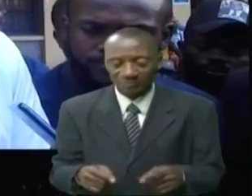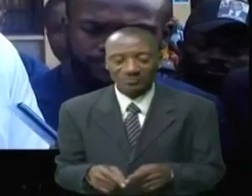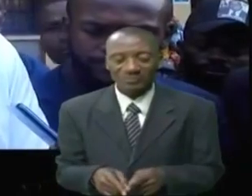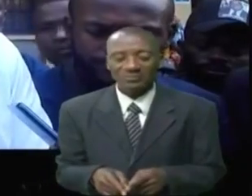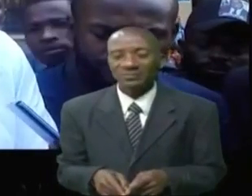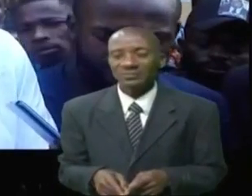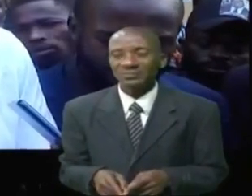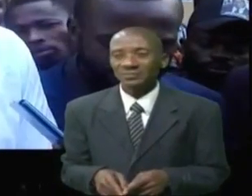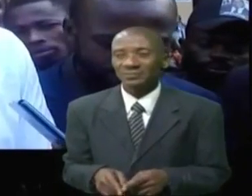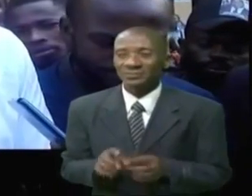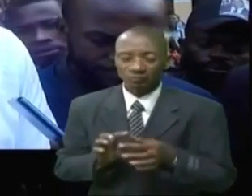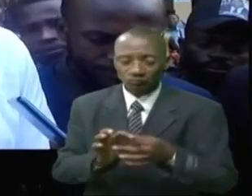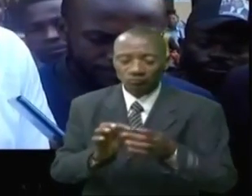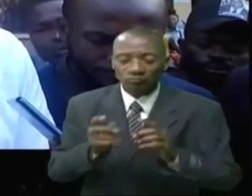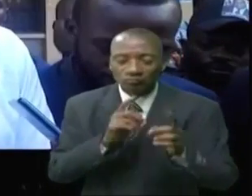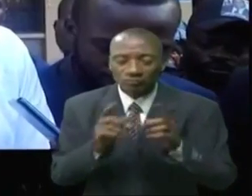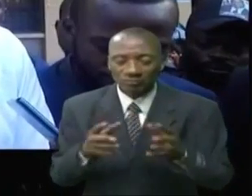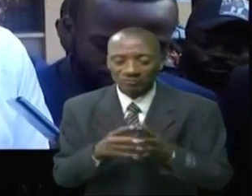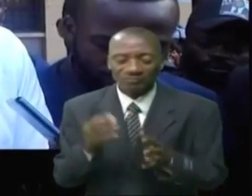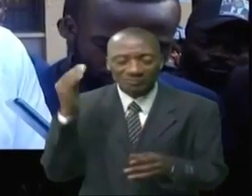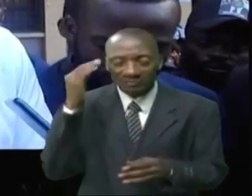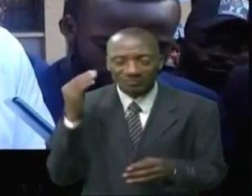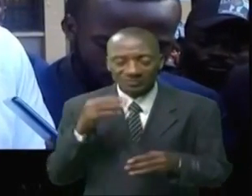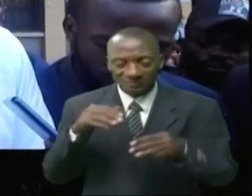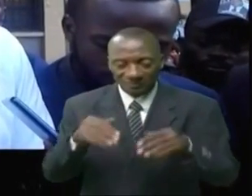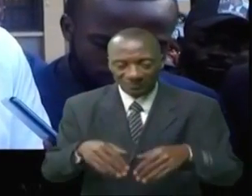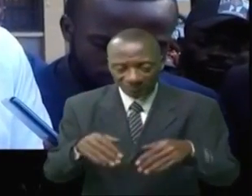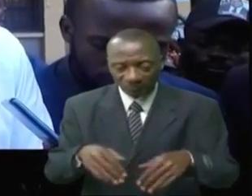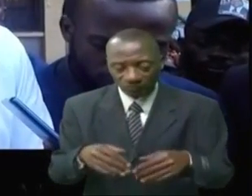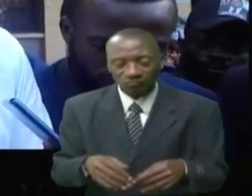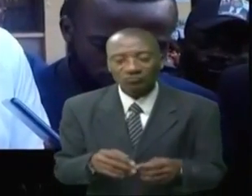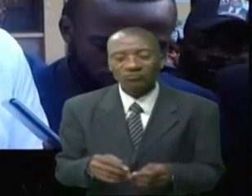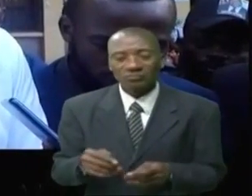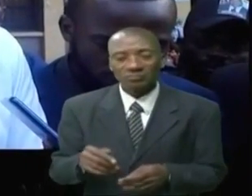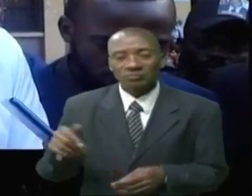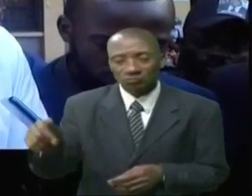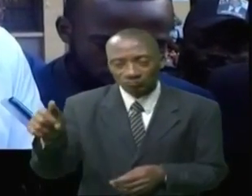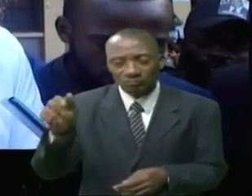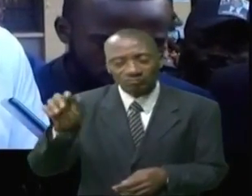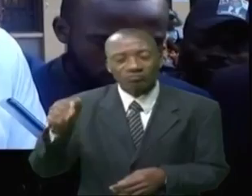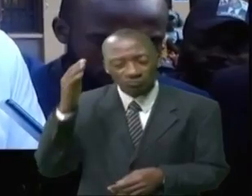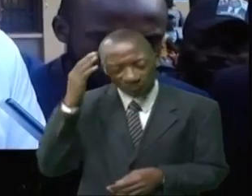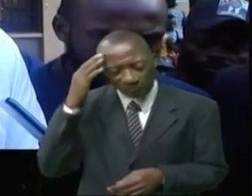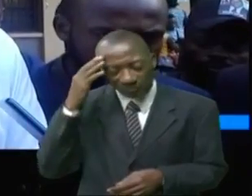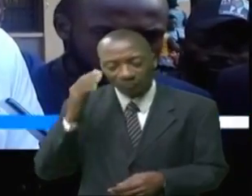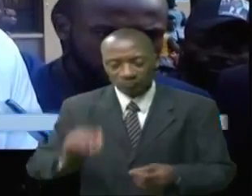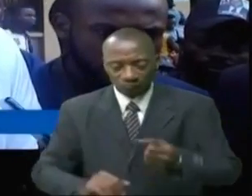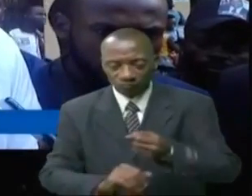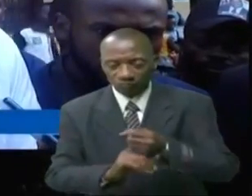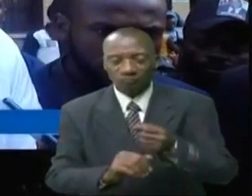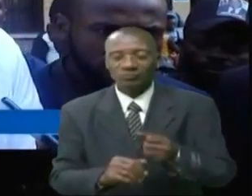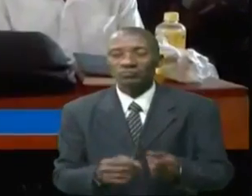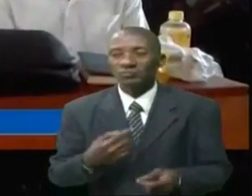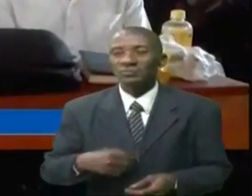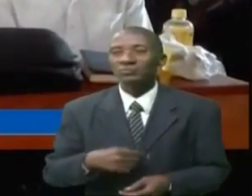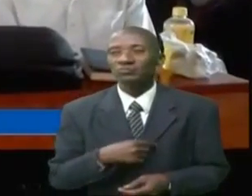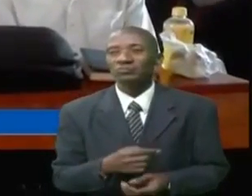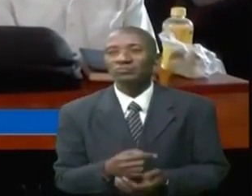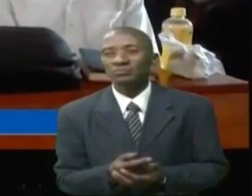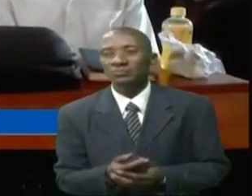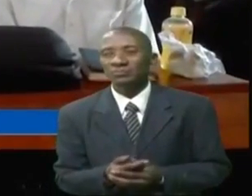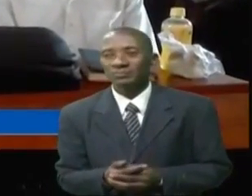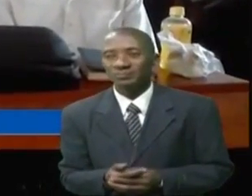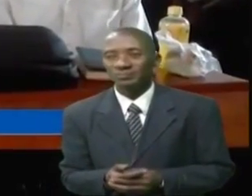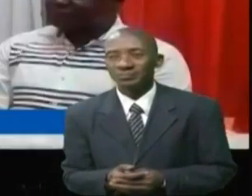permettre d'affiner les études et qui nous permettront de sortir des chiffres très bientôt. Pour